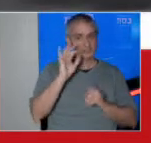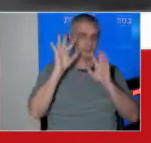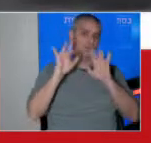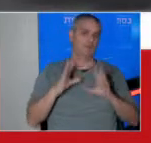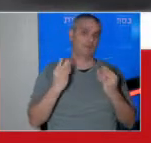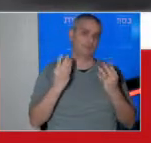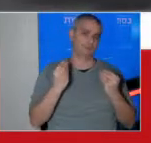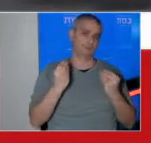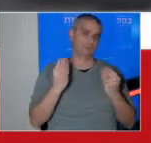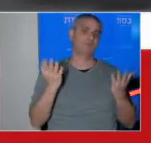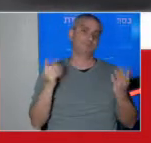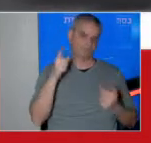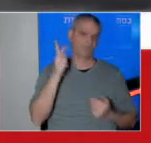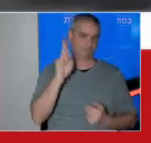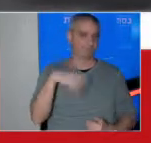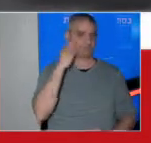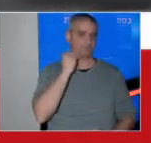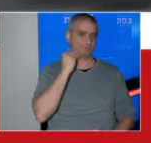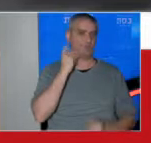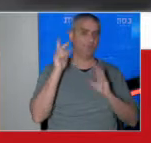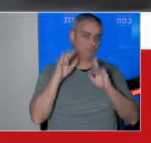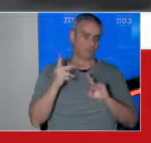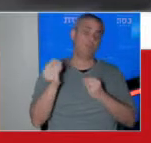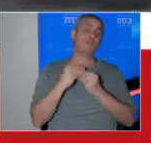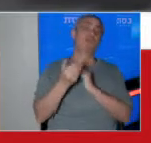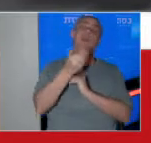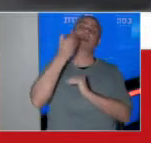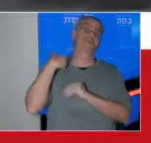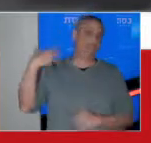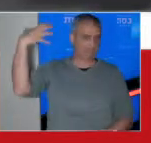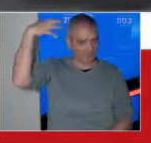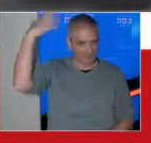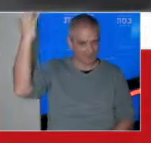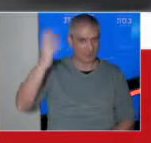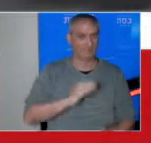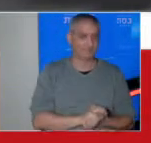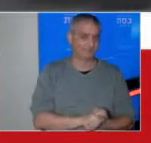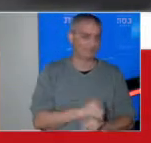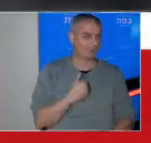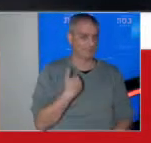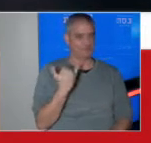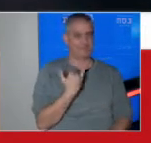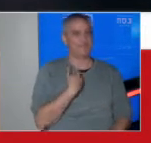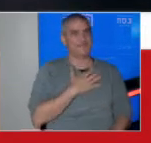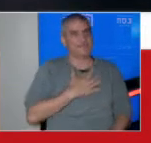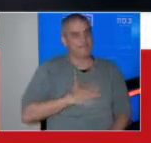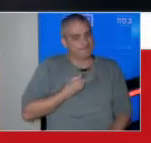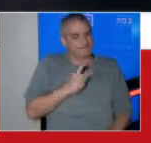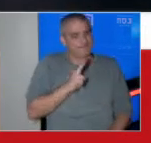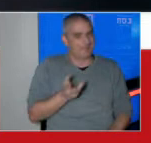הרבה שלג, ושם אפשר יהיה ליהנות מהשלג עוד לפני החרמון בכלל. טוב, תראה, אנחנו תמיד תמאים, כן?